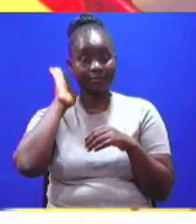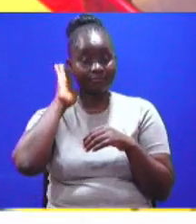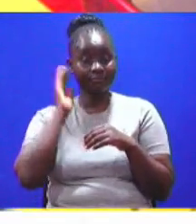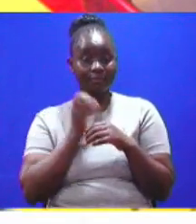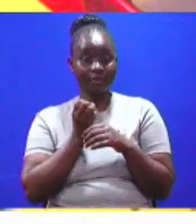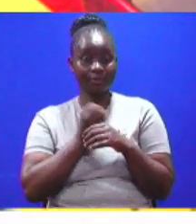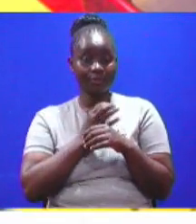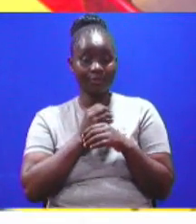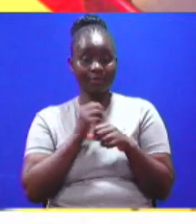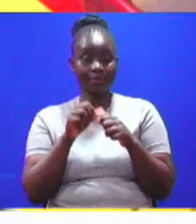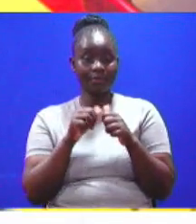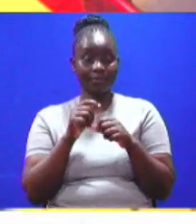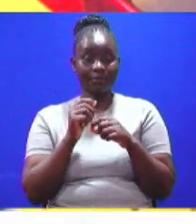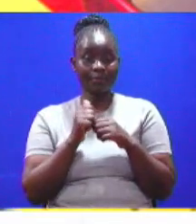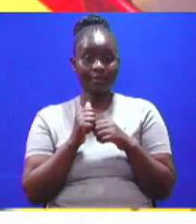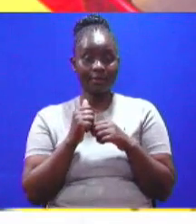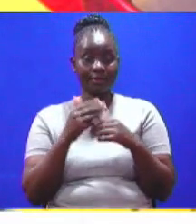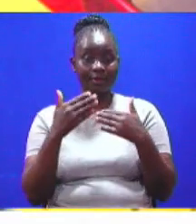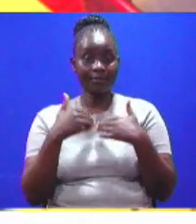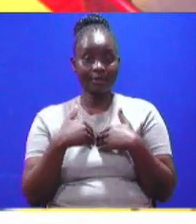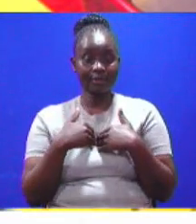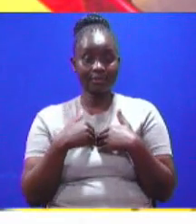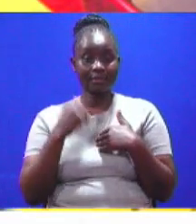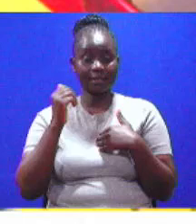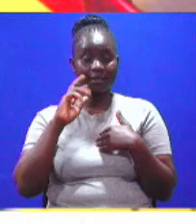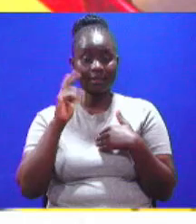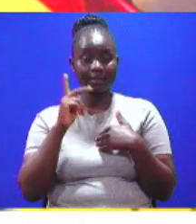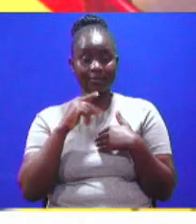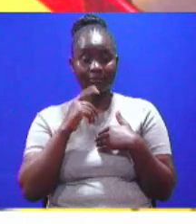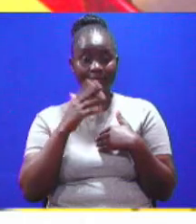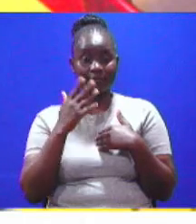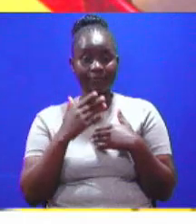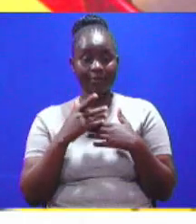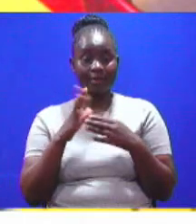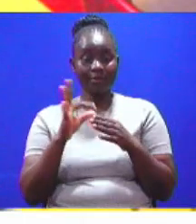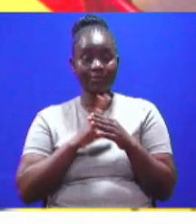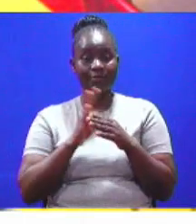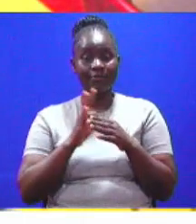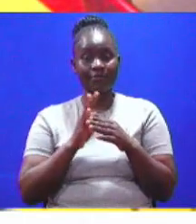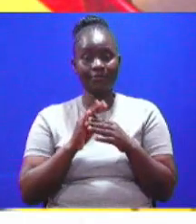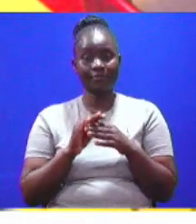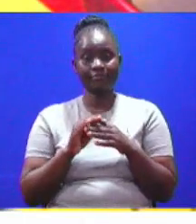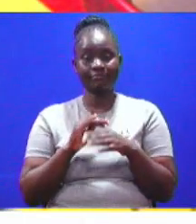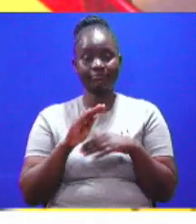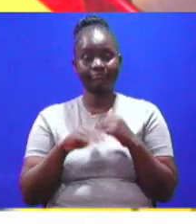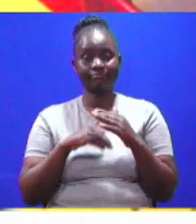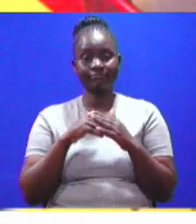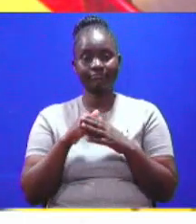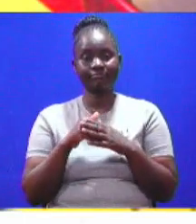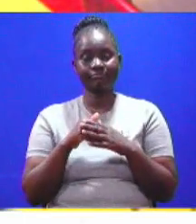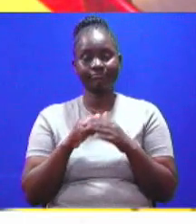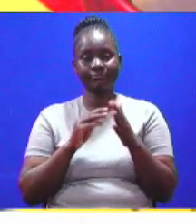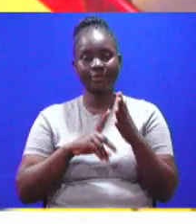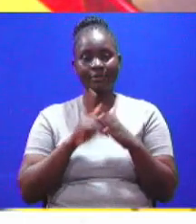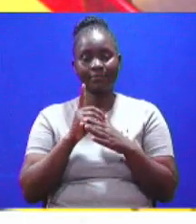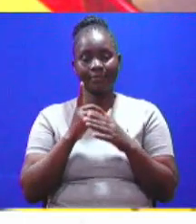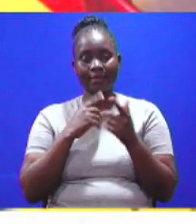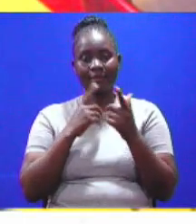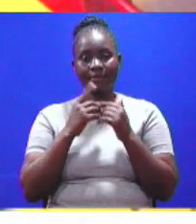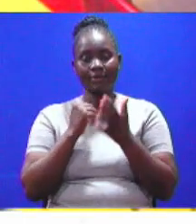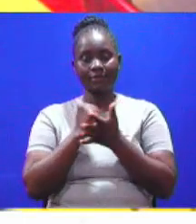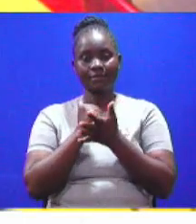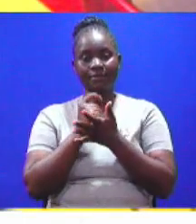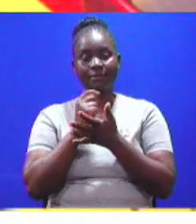ukwemurungania na boigo amaganiyo ya wa Kenya hili wanyale kobaba kubaikirania asa chinsamo chabo chamagendrogo. Kwa na Mwanandizi